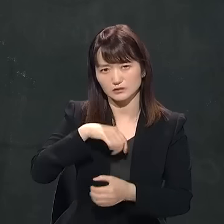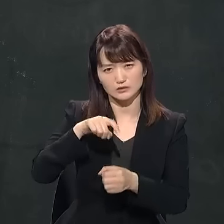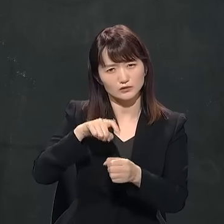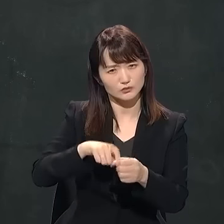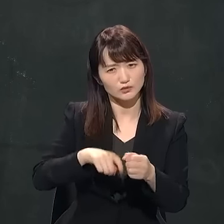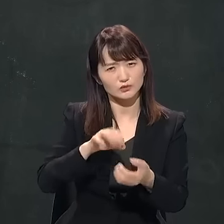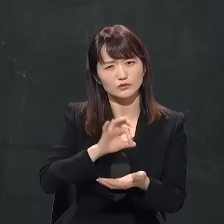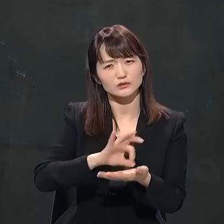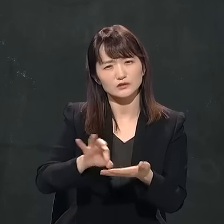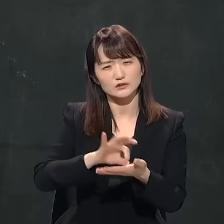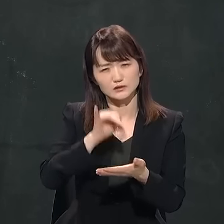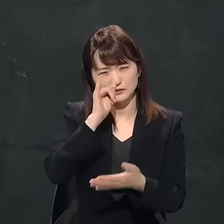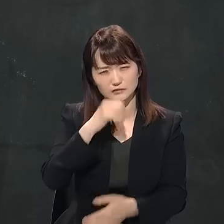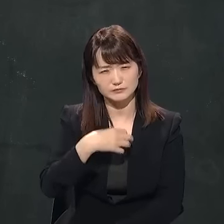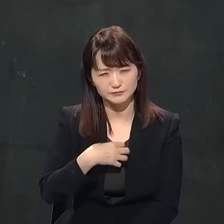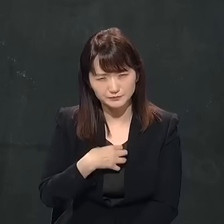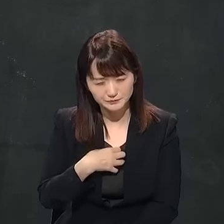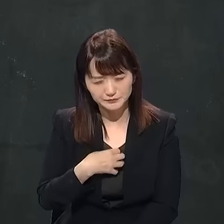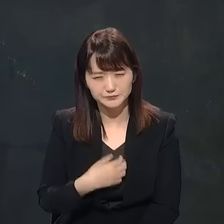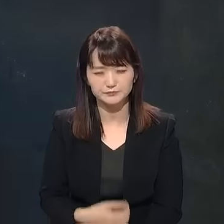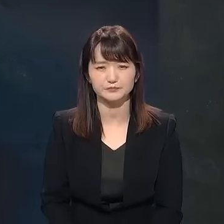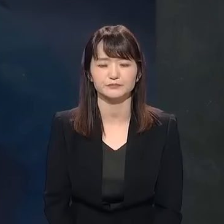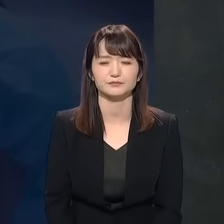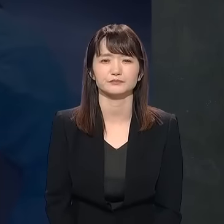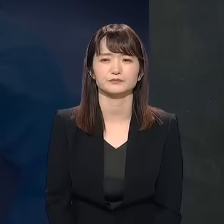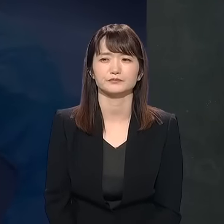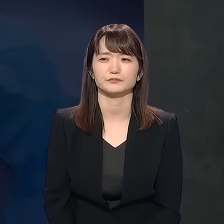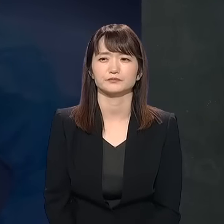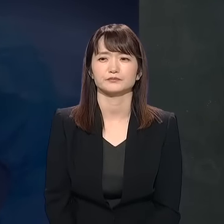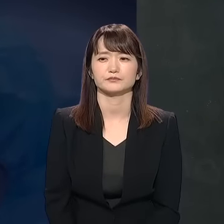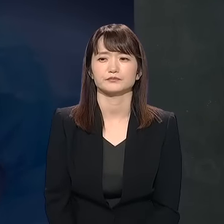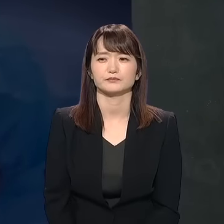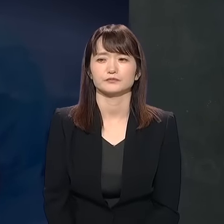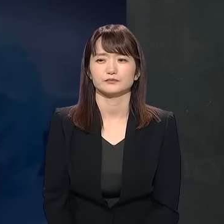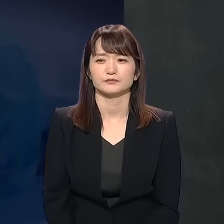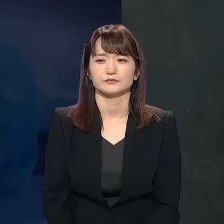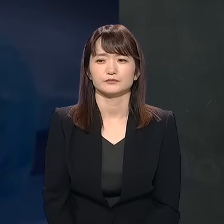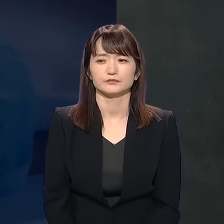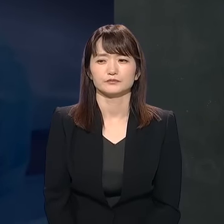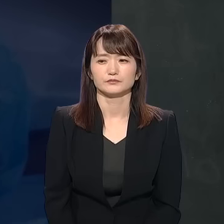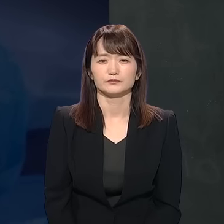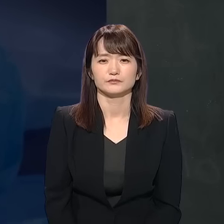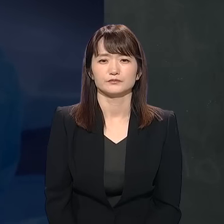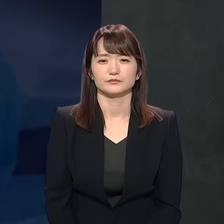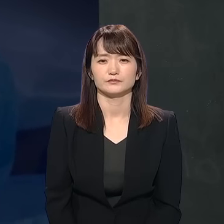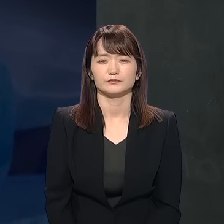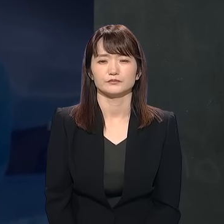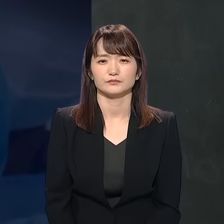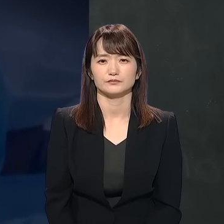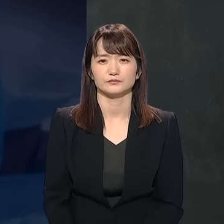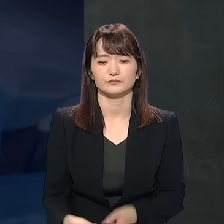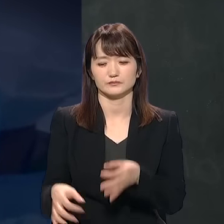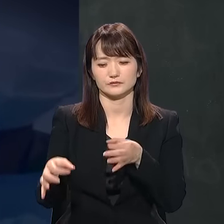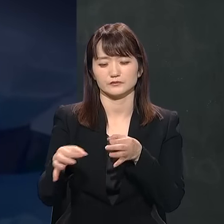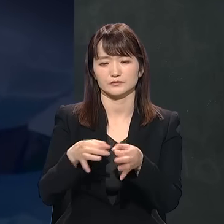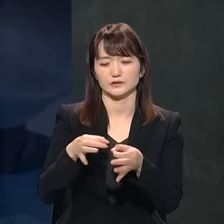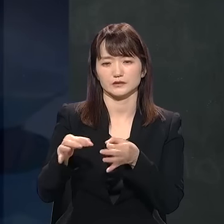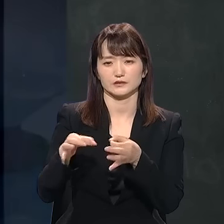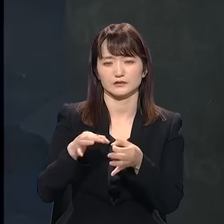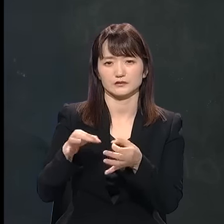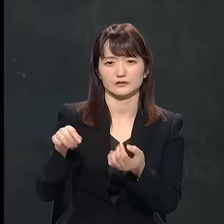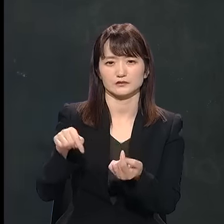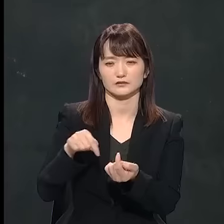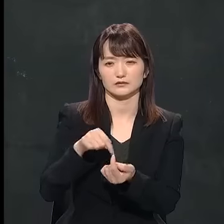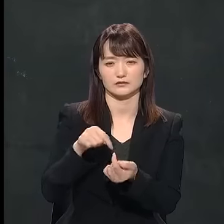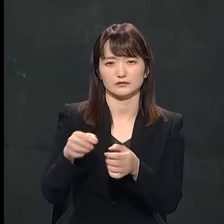굉장히 위험한 그런 그 지점이다 지적을 하고요 이것이 이제 또 다른 의미로 상업적 해부 쇼가 될 수 있다